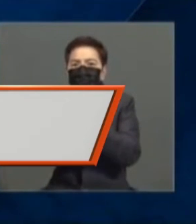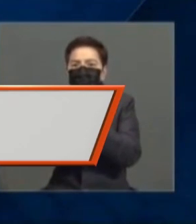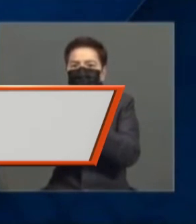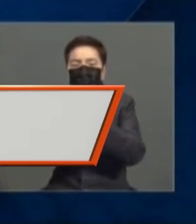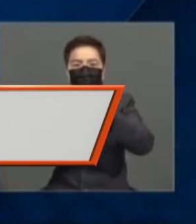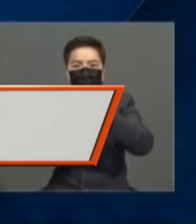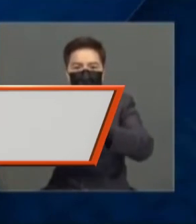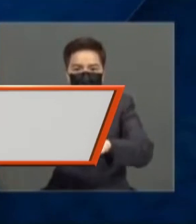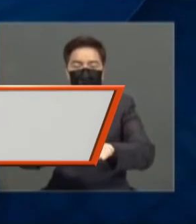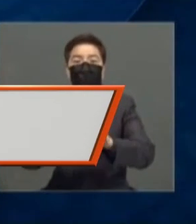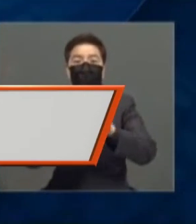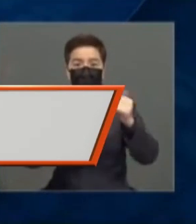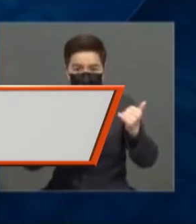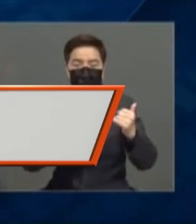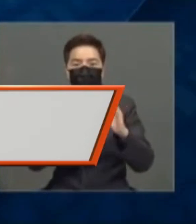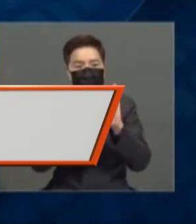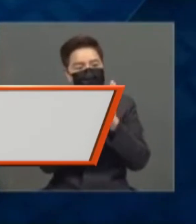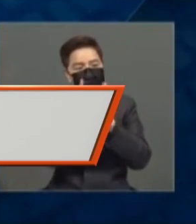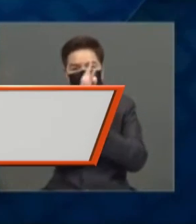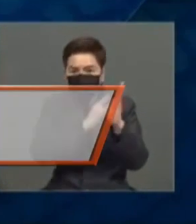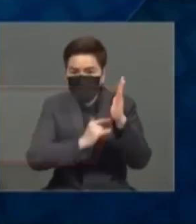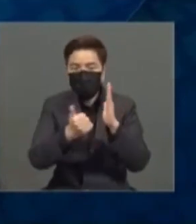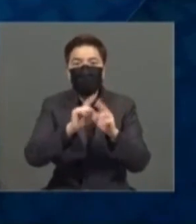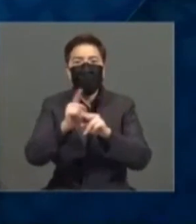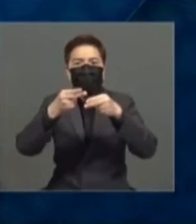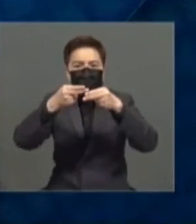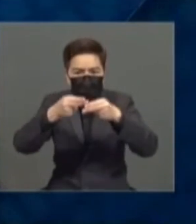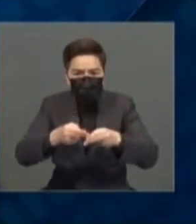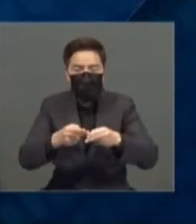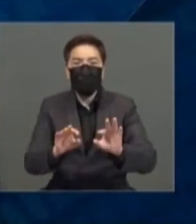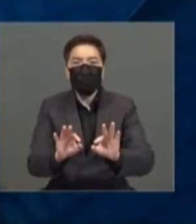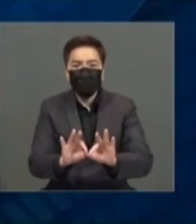แต่ครั้งนี้เราอนุญาตให้ได้แต่ขอให้มีเฉพาะความจำเป็นเท่านั้นเพราะว่า